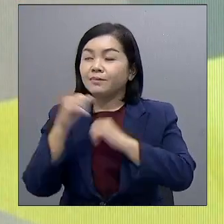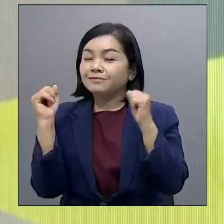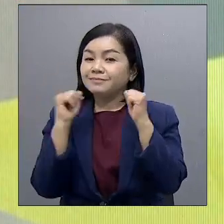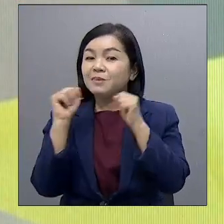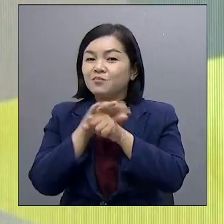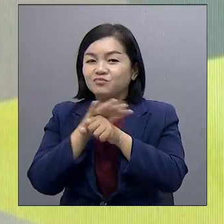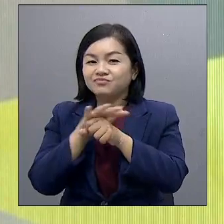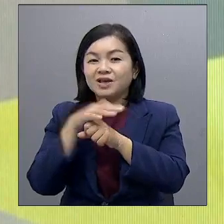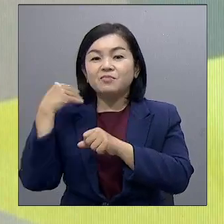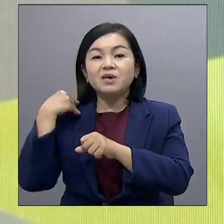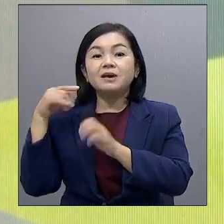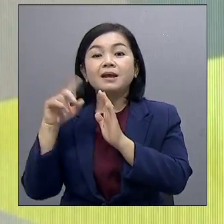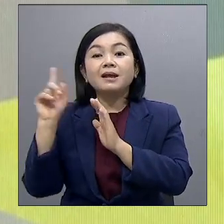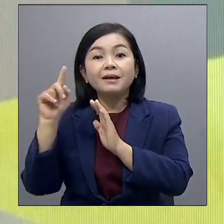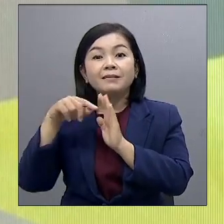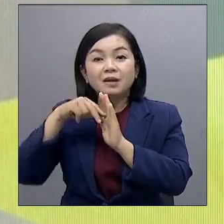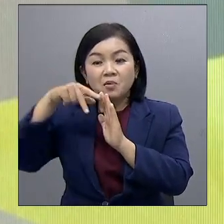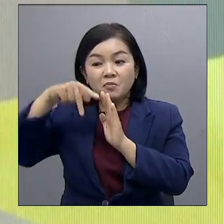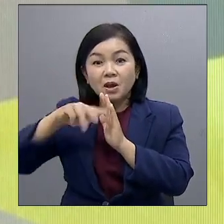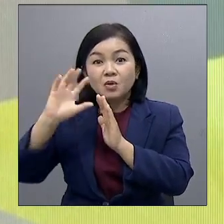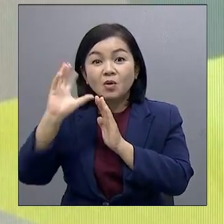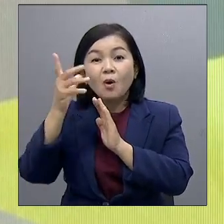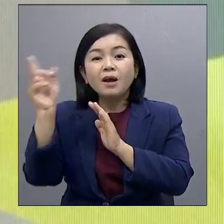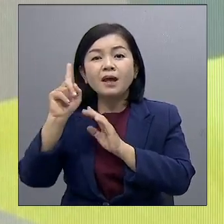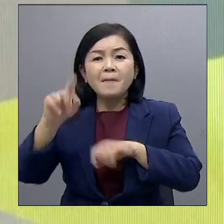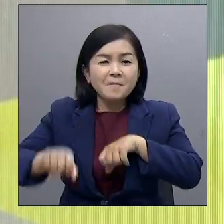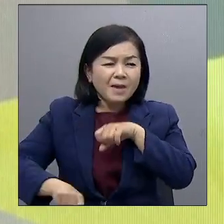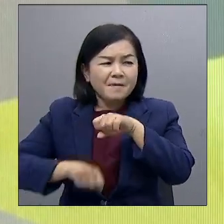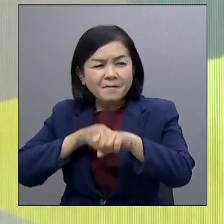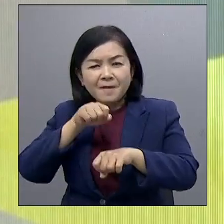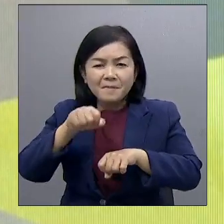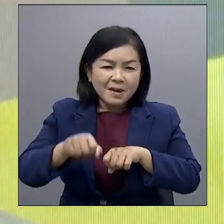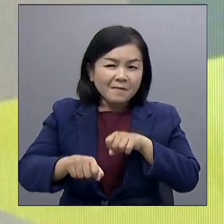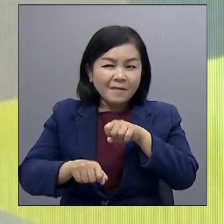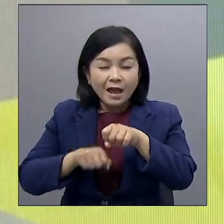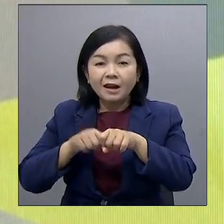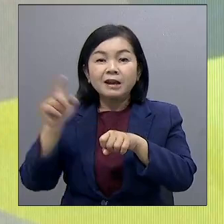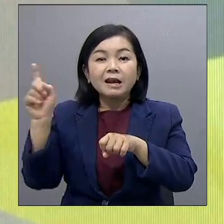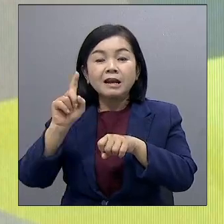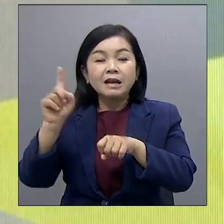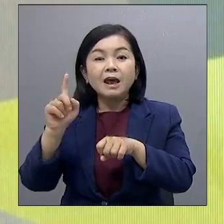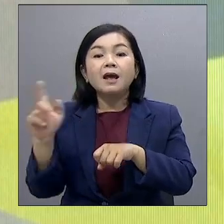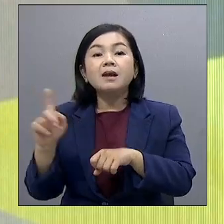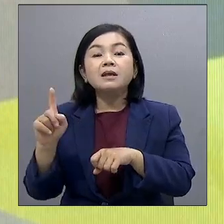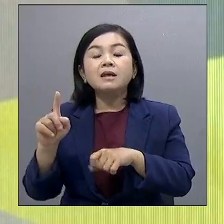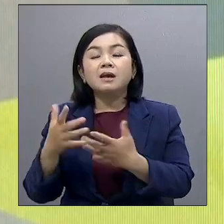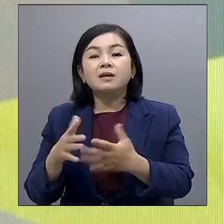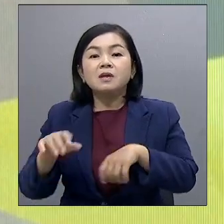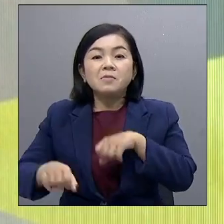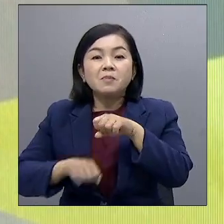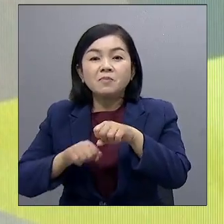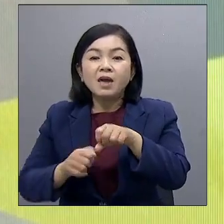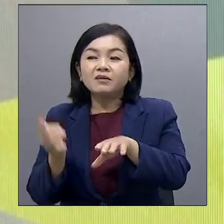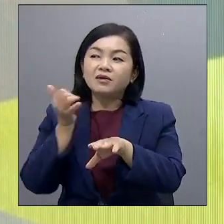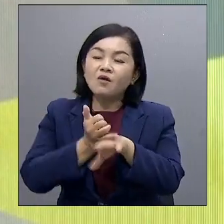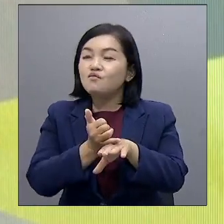พิษณุโลกเขาก็เลยบอกว่านี่เลยเอา 3ล้อถีบกลับมาอีกครั้งนึงให้นักท่องเที่ยวได้เอาไว้ขับขี่ยามค่ำคืน